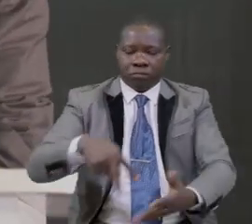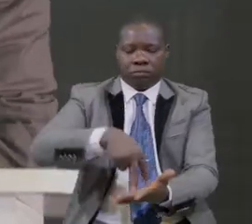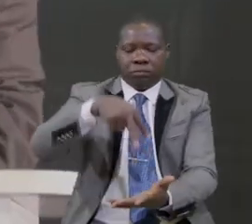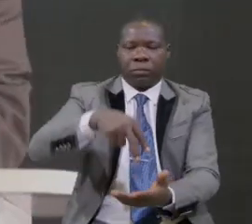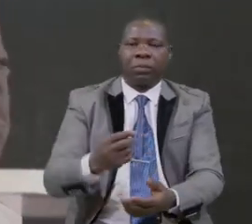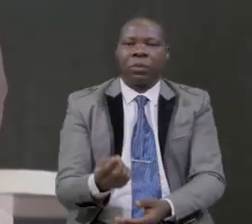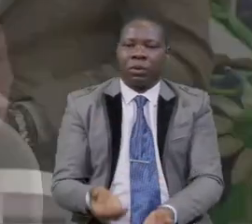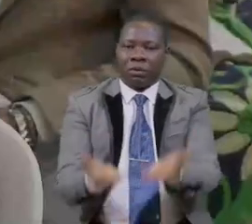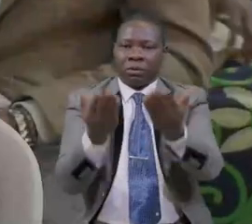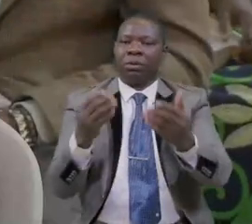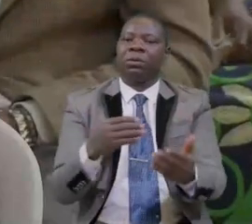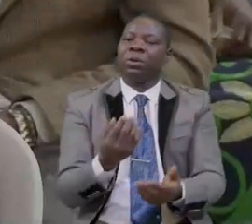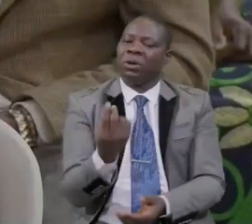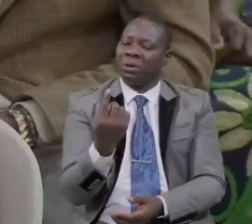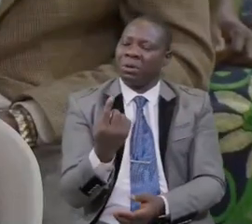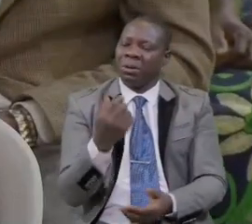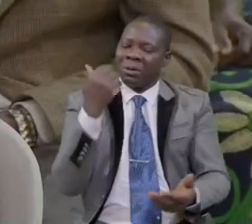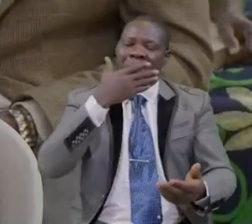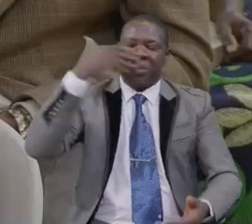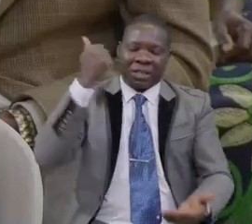Vous pouvez donner meilleur amen que ça.